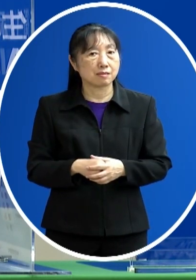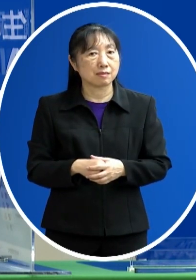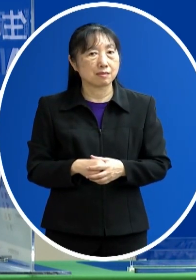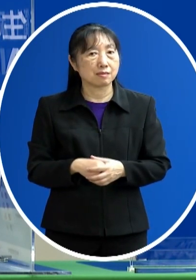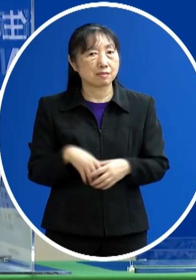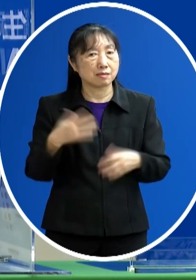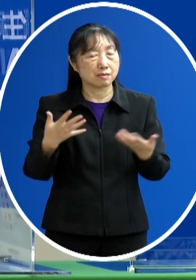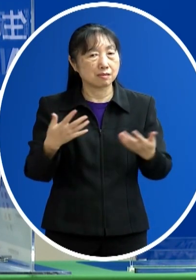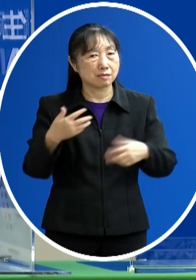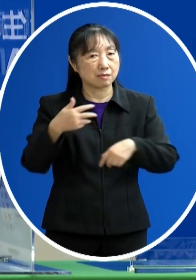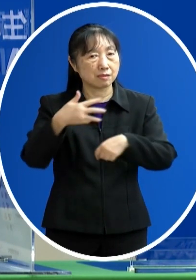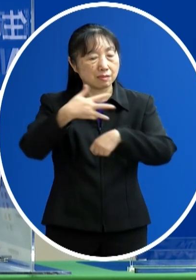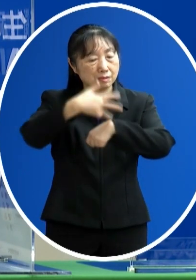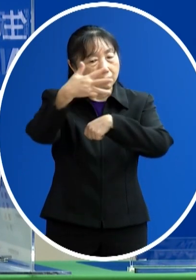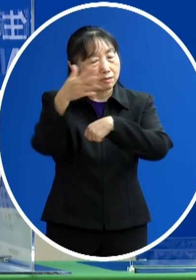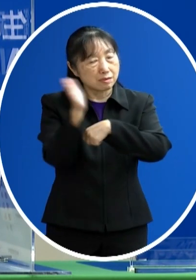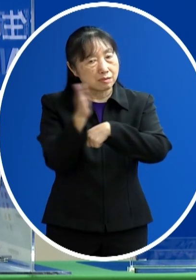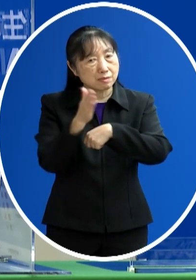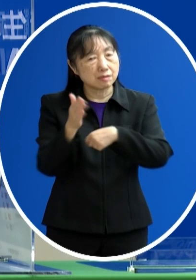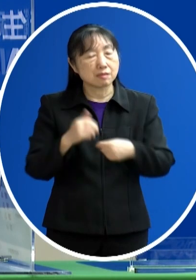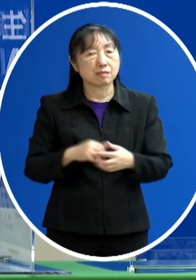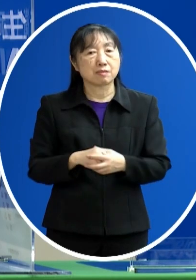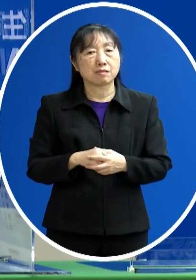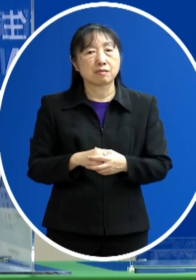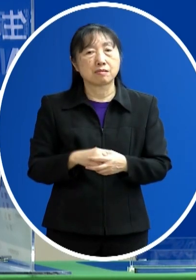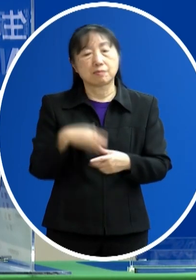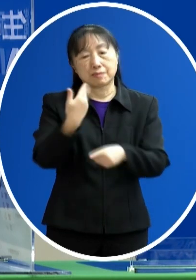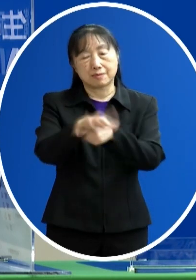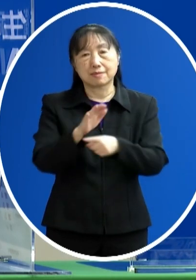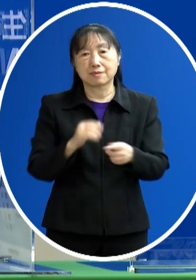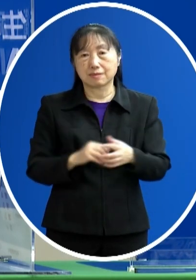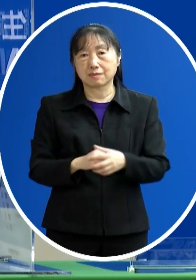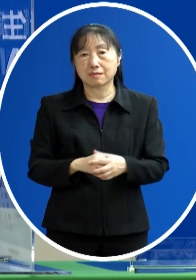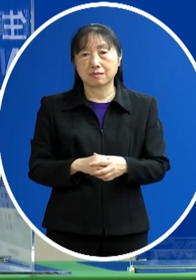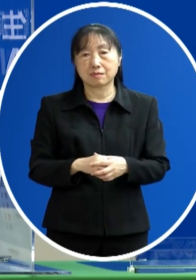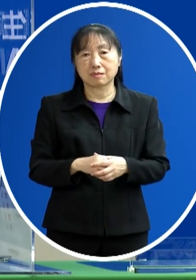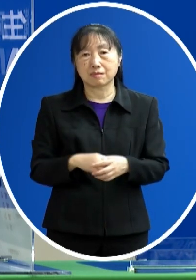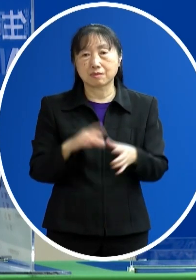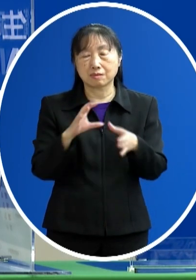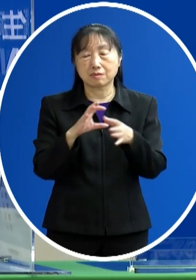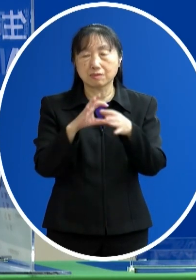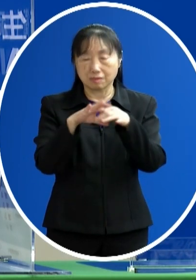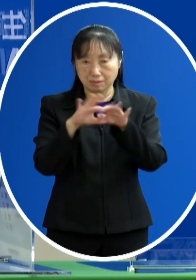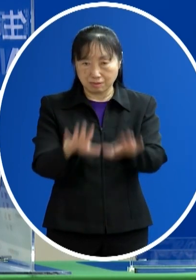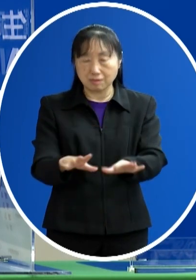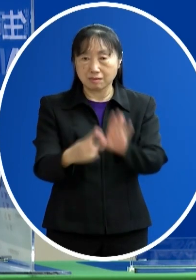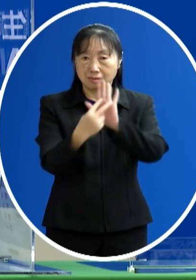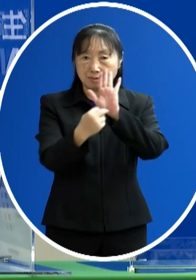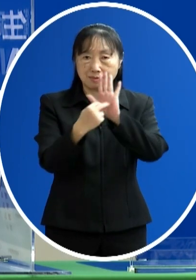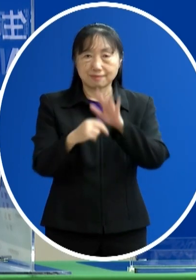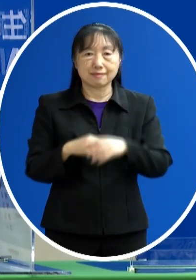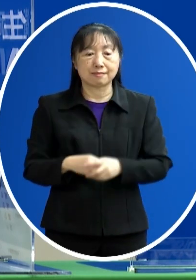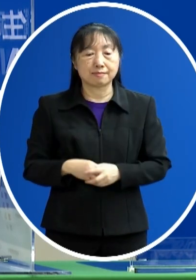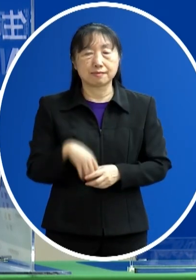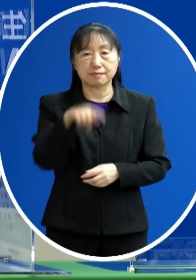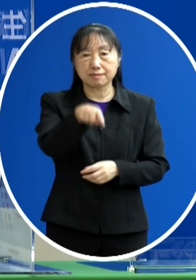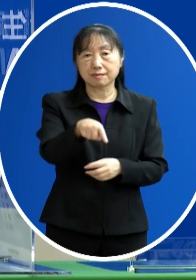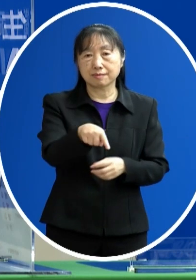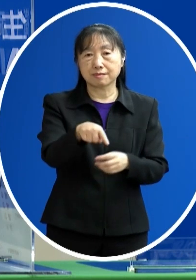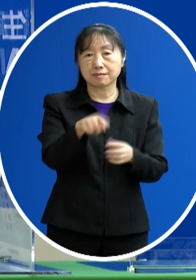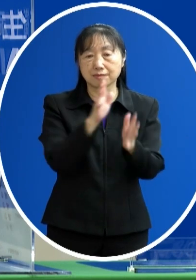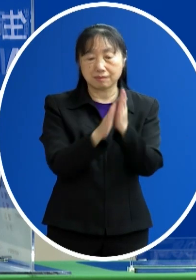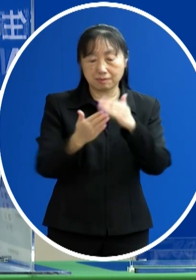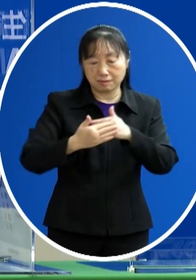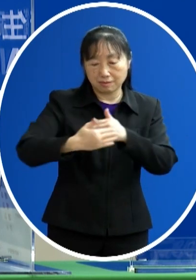大概8点多的时候哈，就是过世哈。把这些时序讲出来，只是跟大家说明，就是说整个这个安排的一